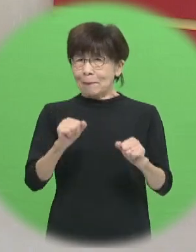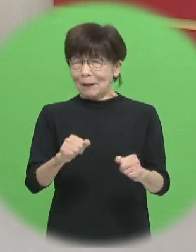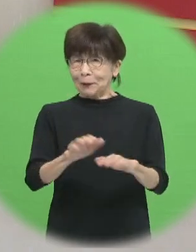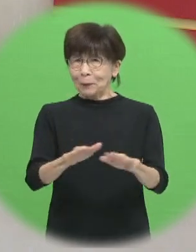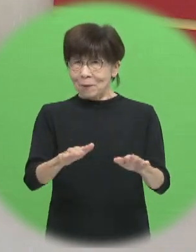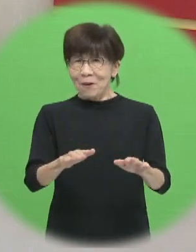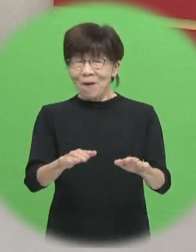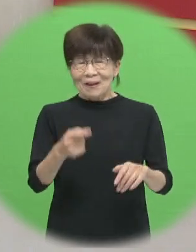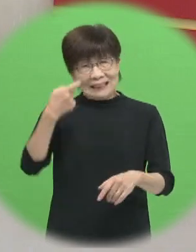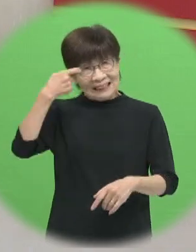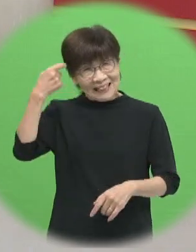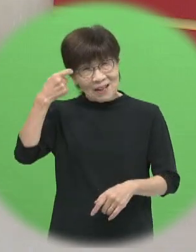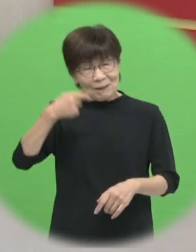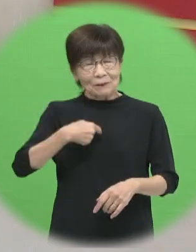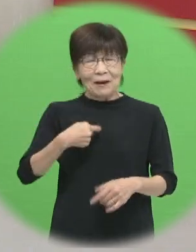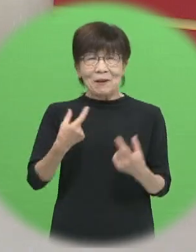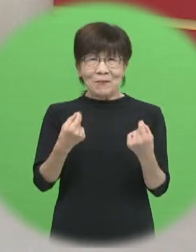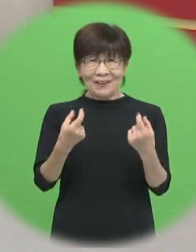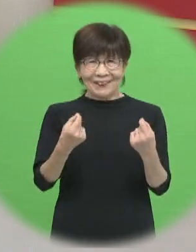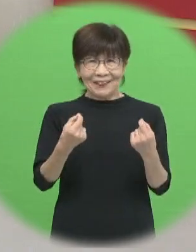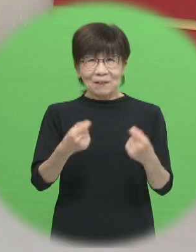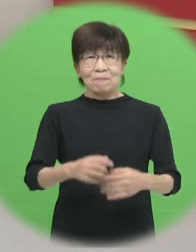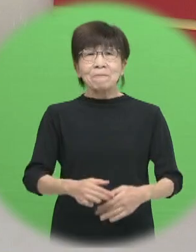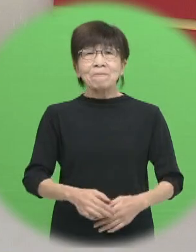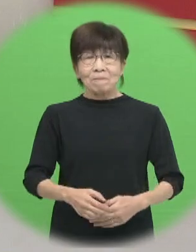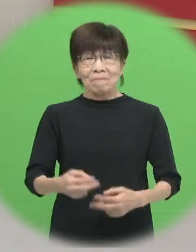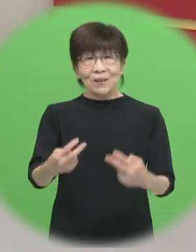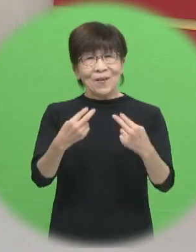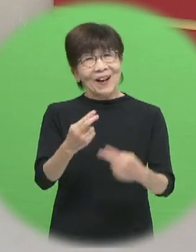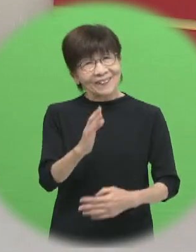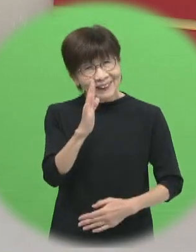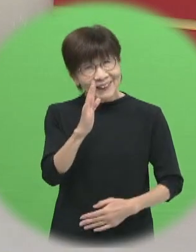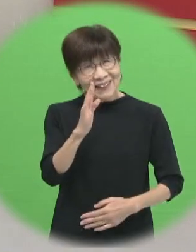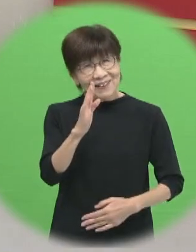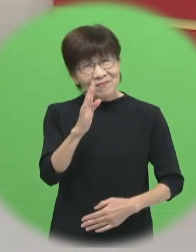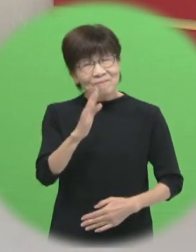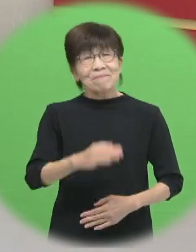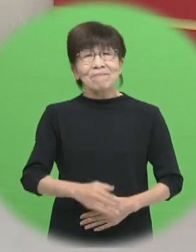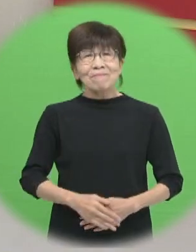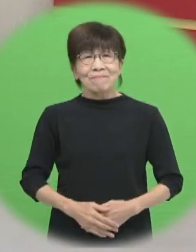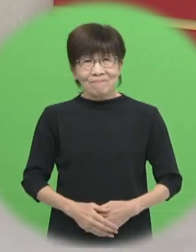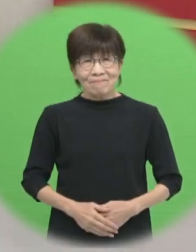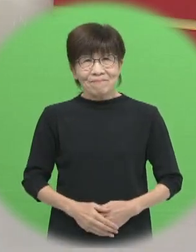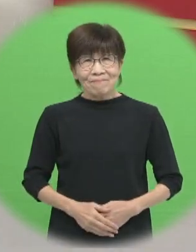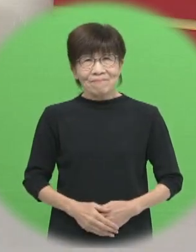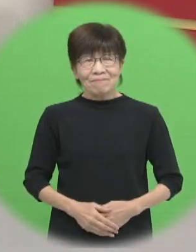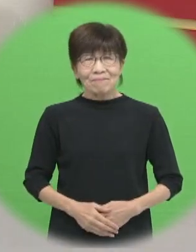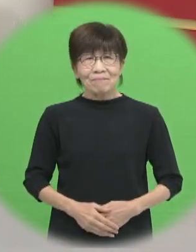りますね、はい、 我が家もです、はい、ぜひご覧ください、はい、それでは